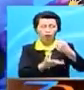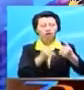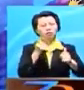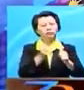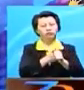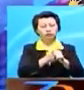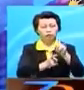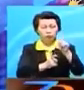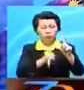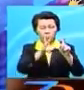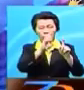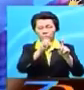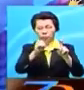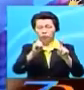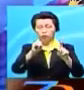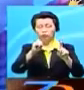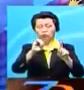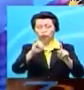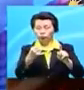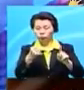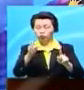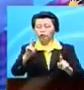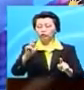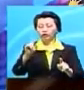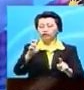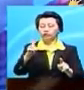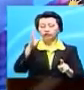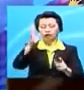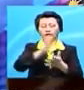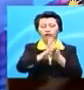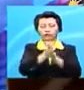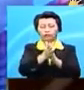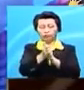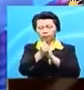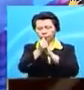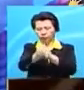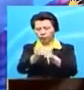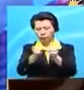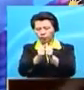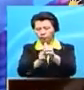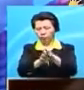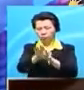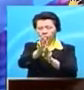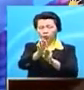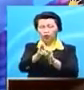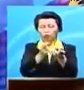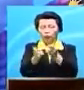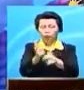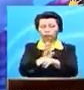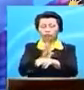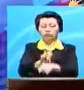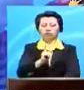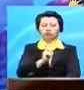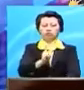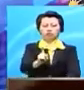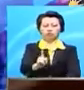permulaan $100 juta Amerika itu kelak bakal menjadi pemangkin dalam pembangunan keusahawanan